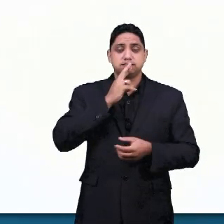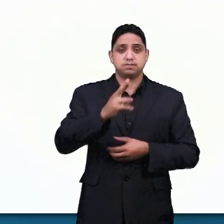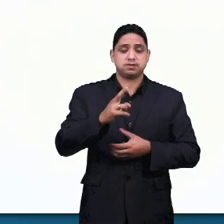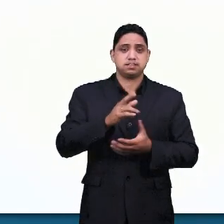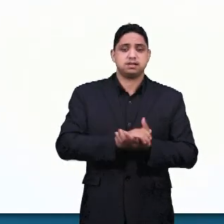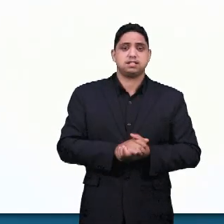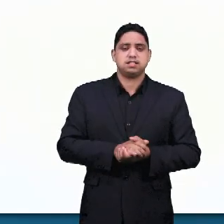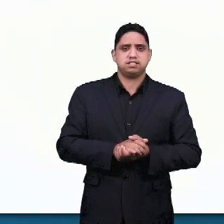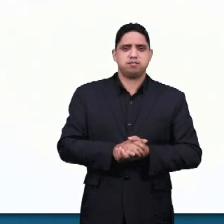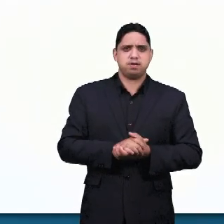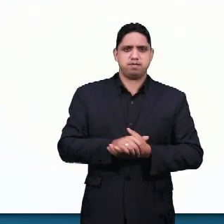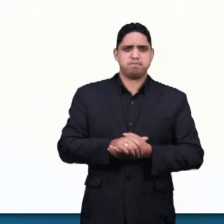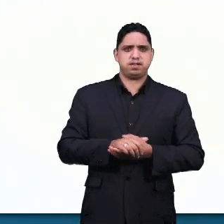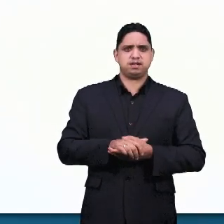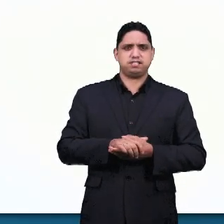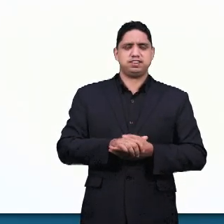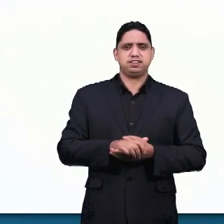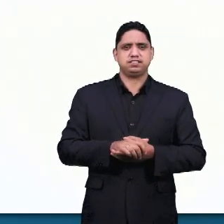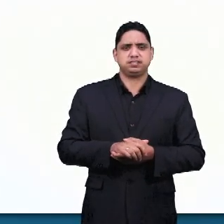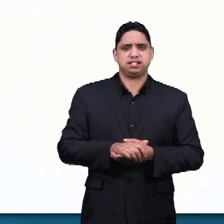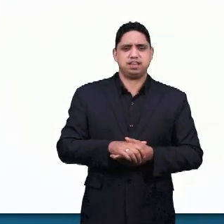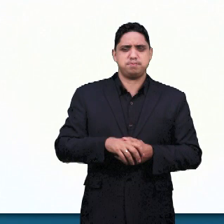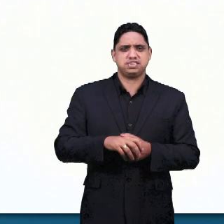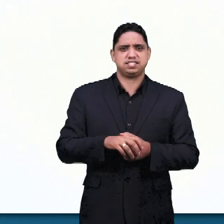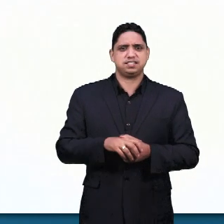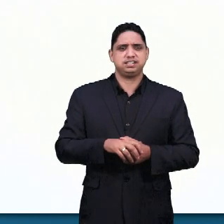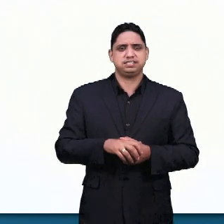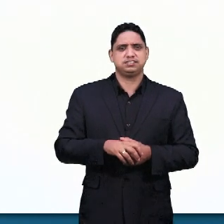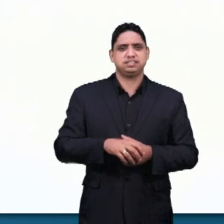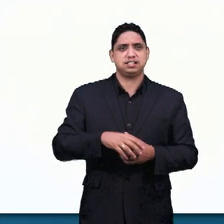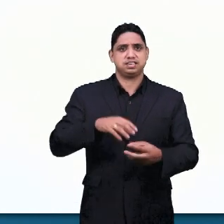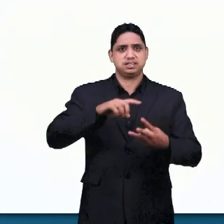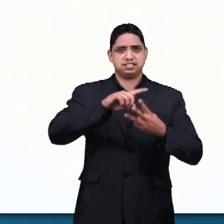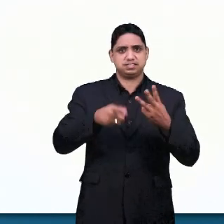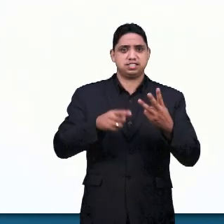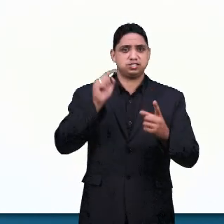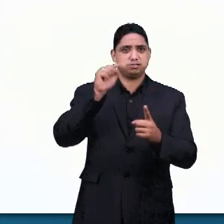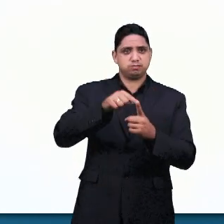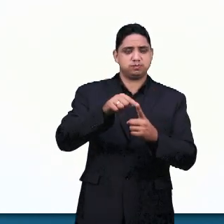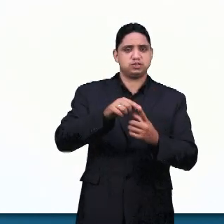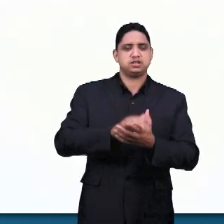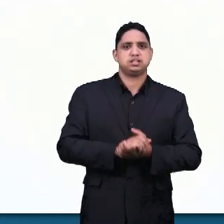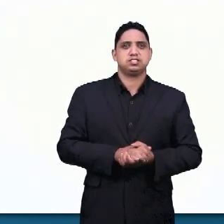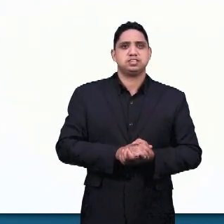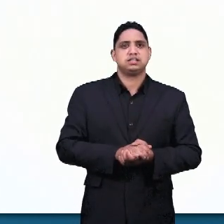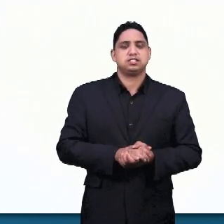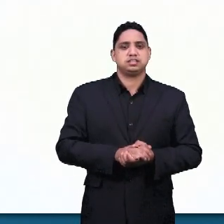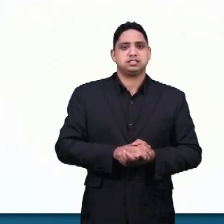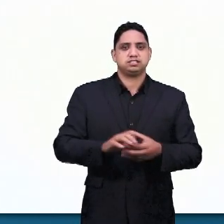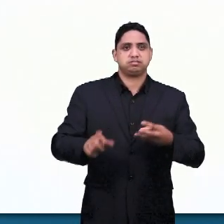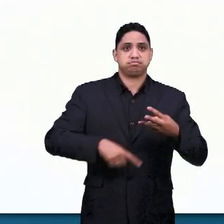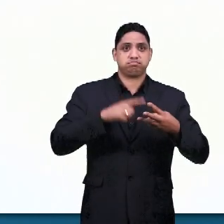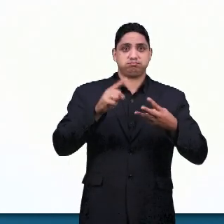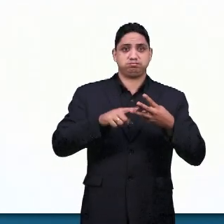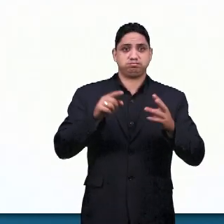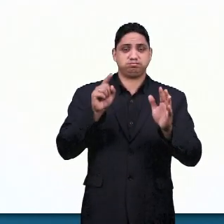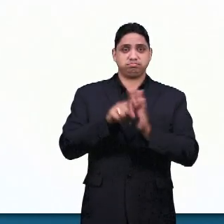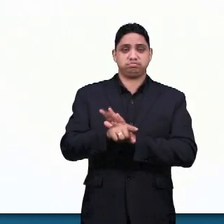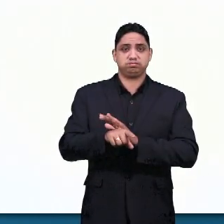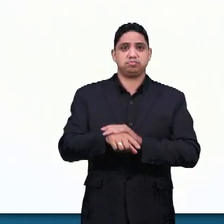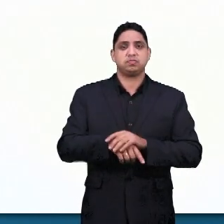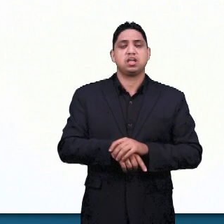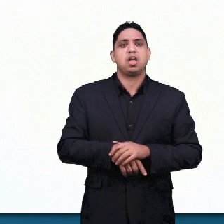3 objectifs de l'Antichrist dans son message pour toucher l'Église fidèle. 3e question pour l'école biblique